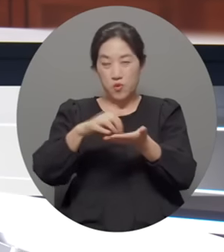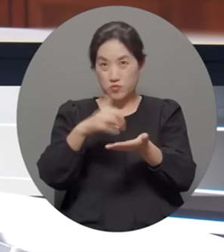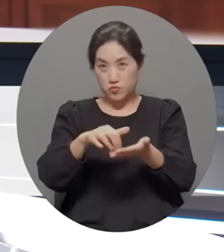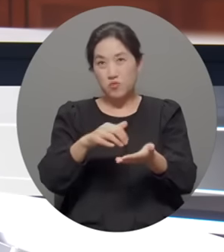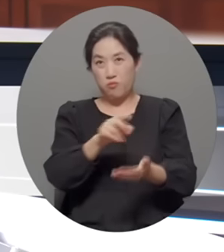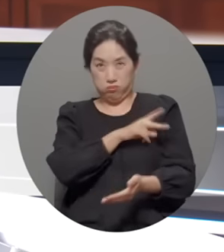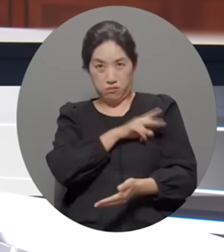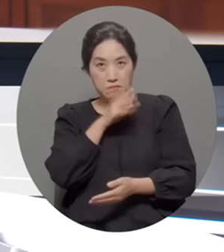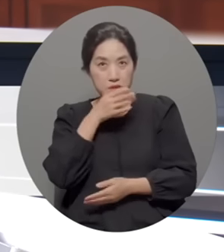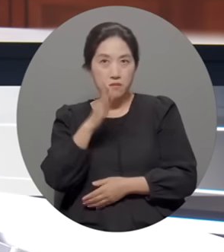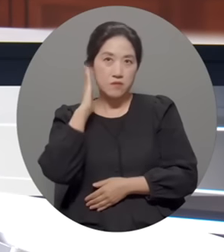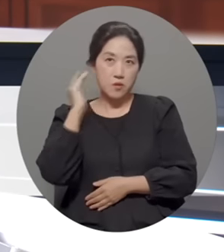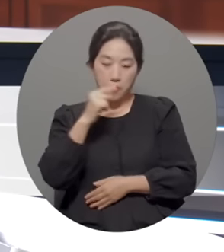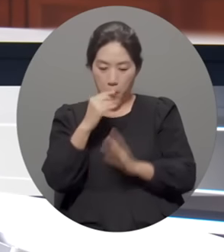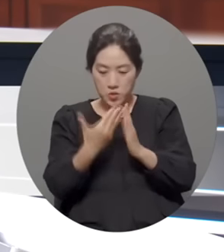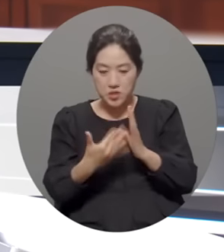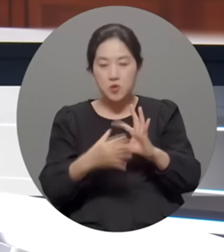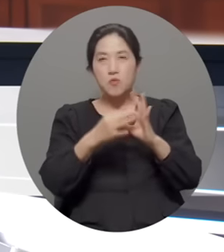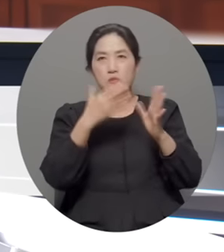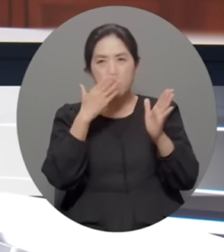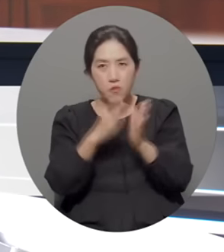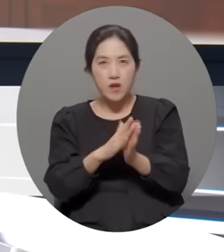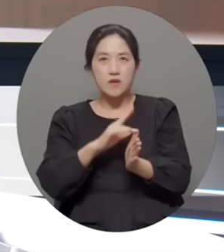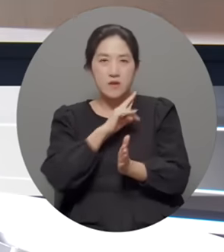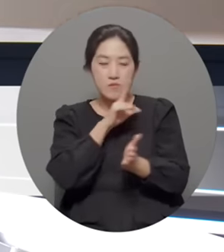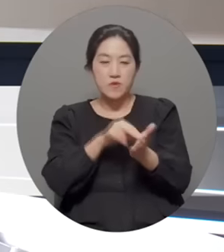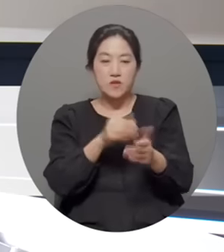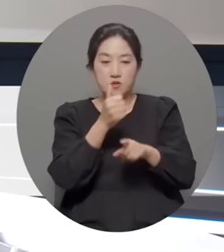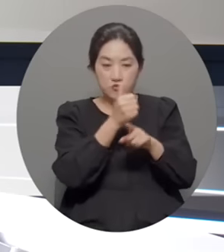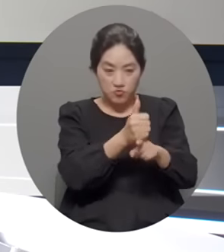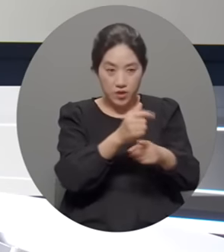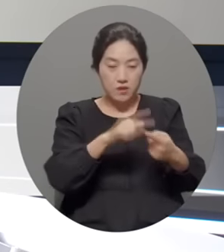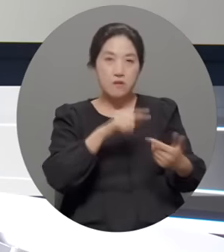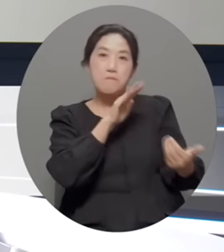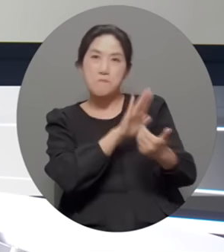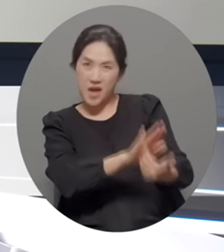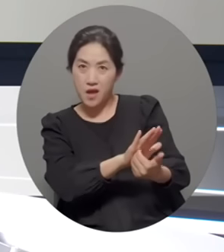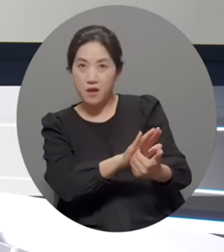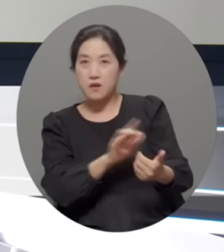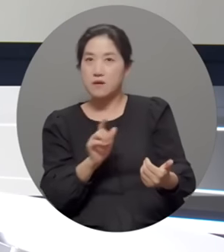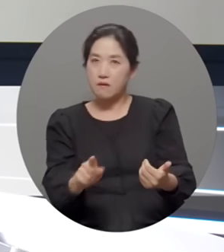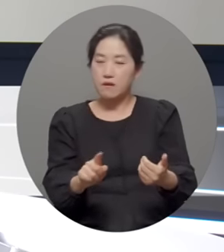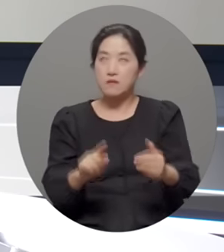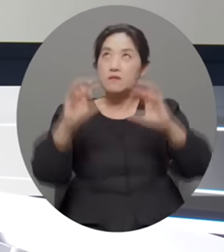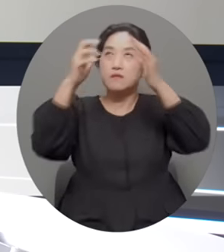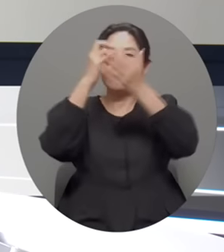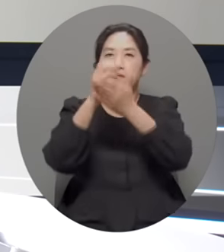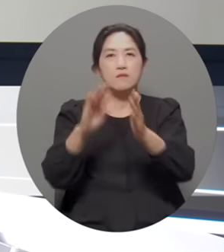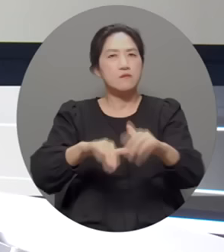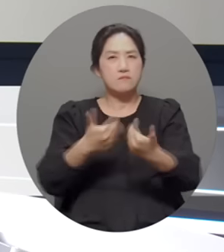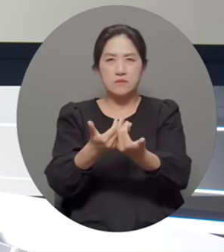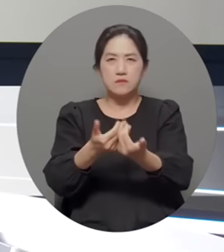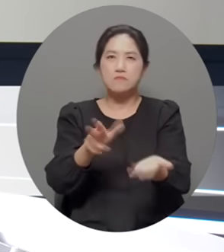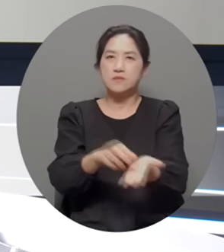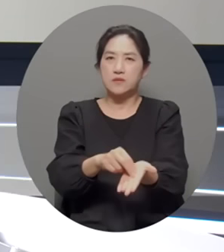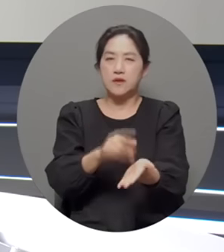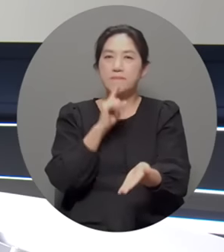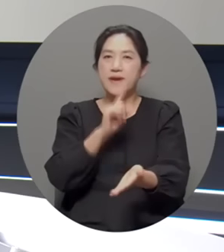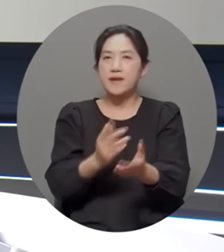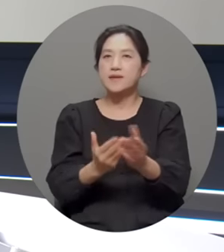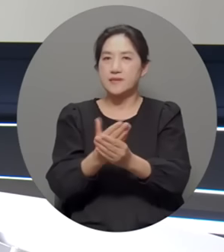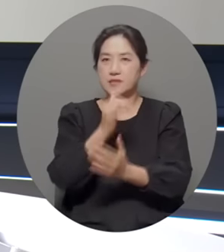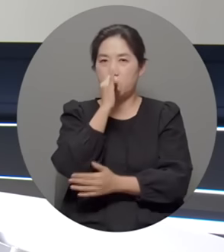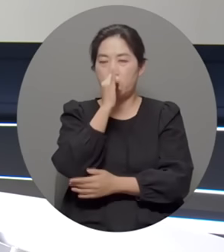횟수지만 대통령 자신의 연루 의혹을 수사할 특검을 막았다는 점에서 위헌 소지가 있다는 지적도 나옵니다. 나세훈